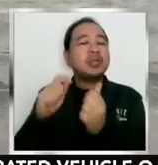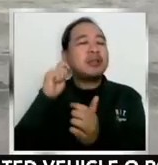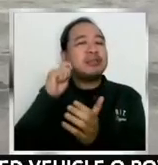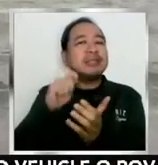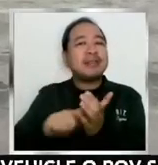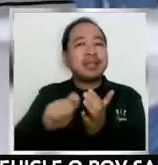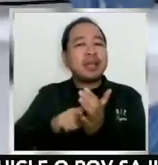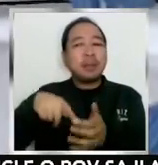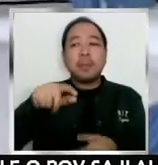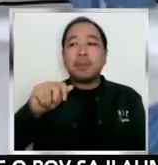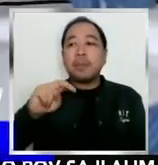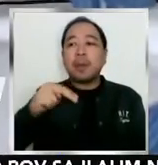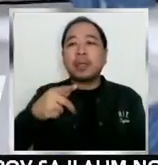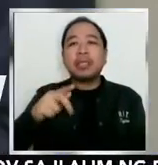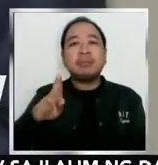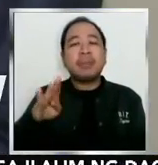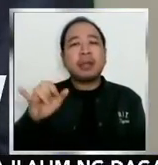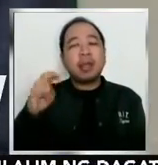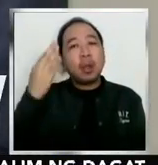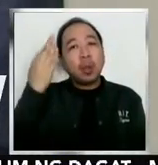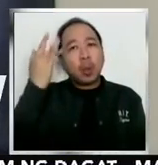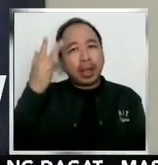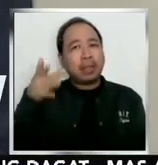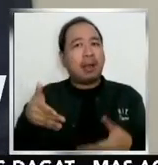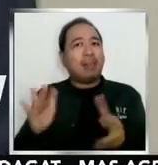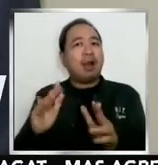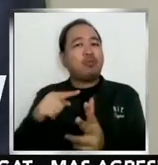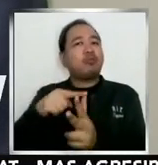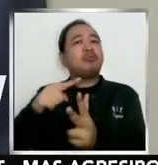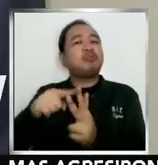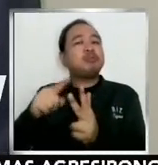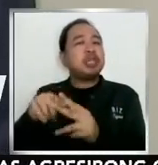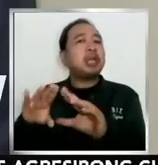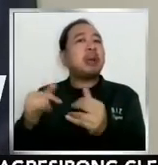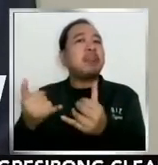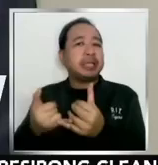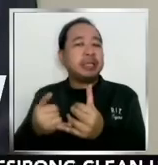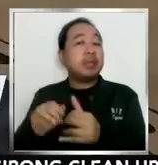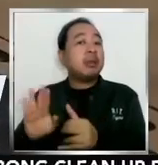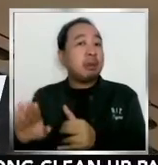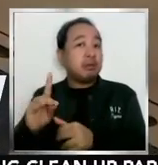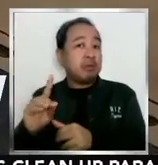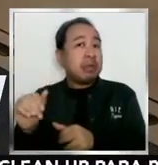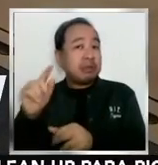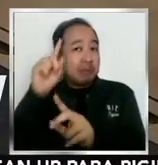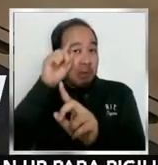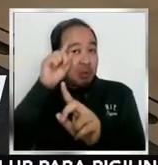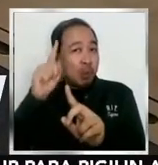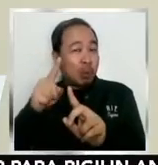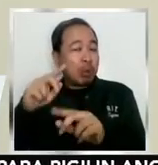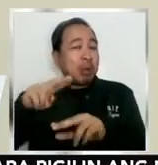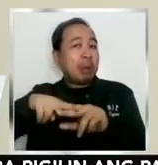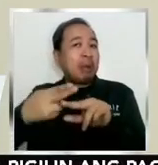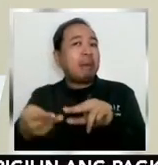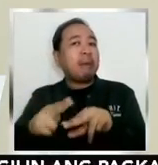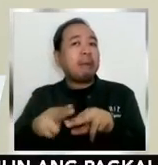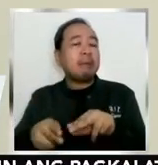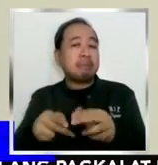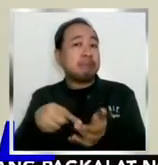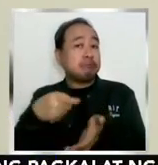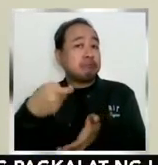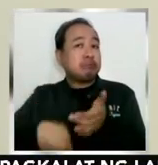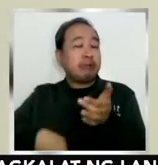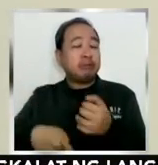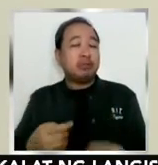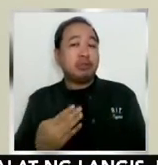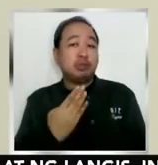pagpayag ng importasyon ng tatlong kumpanya. Layunin lang naman daw ng departamento na mapababa ang presyo ng asukal. Ang tinitingnan